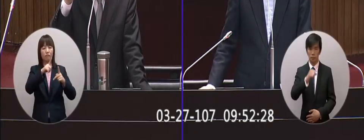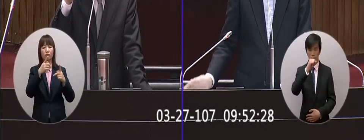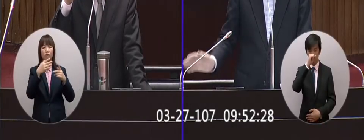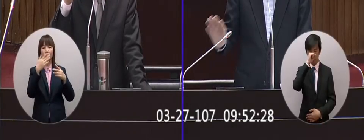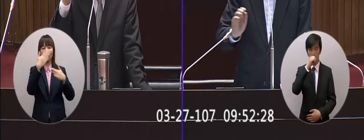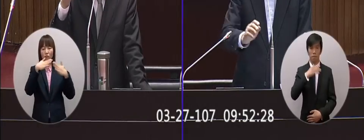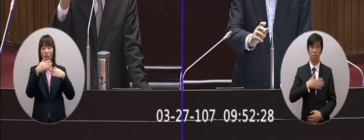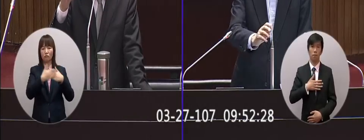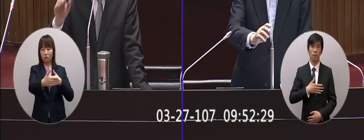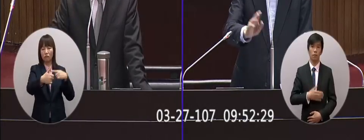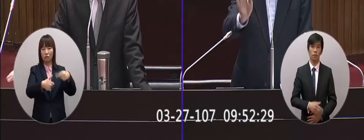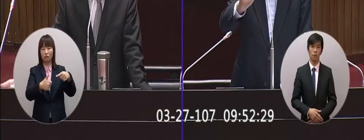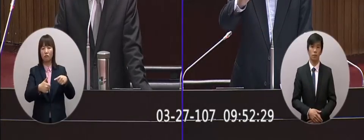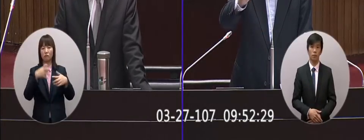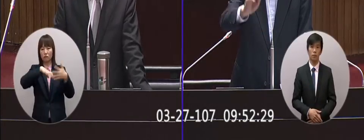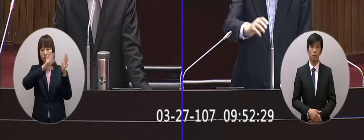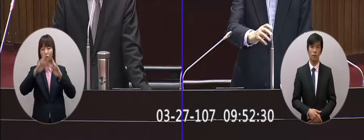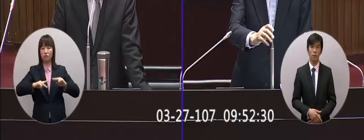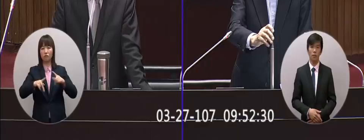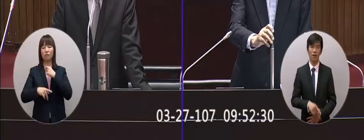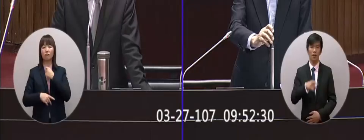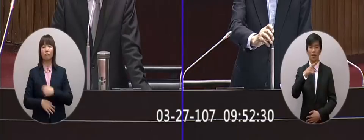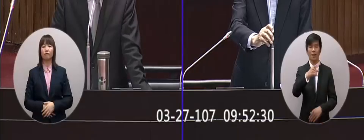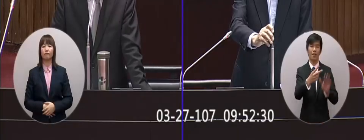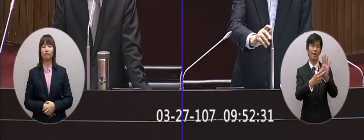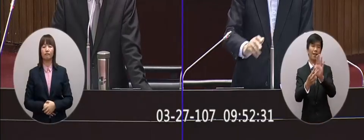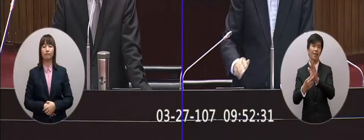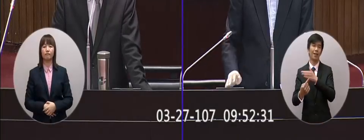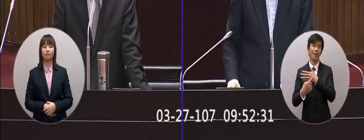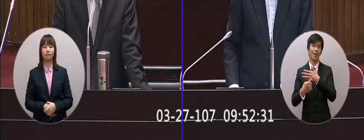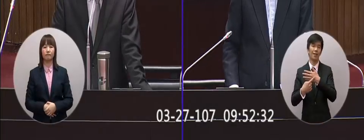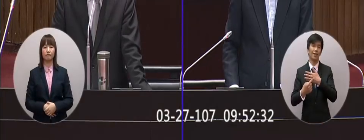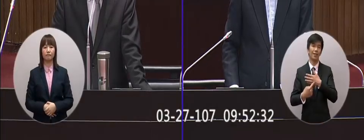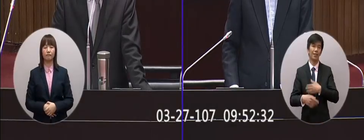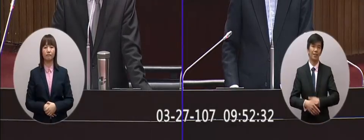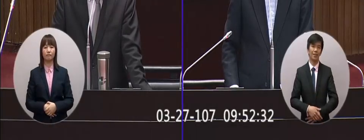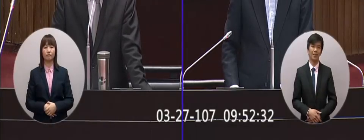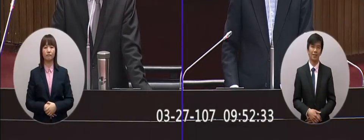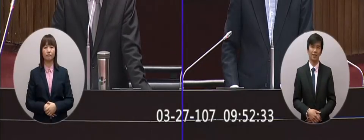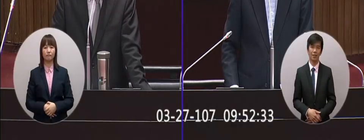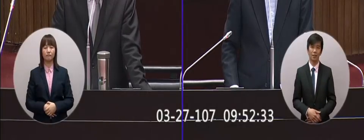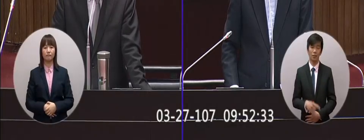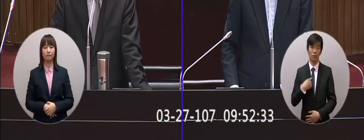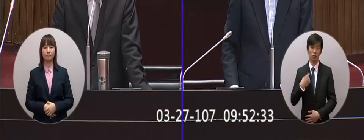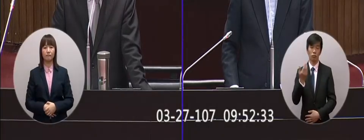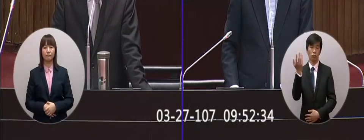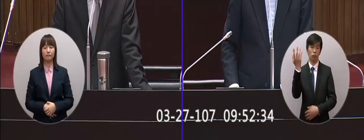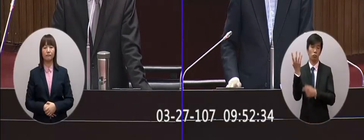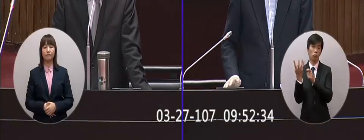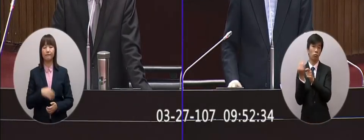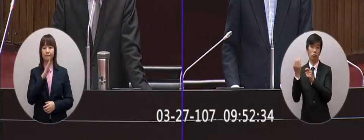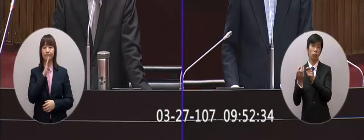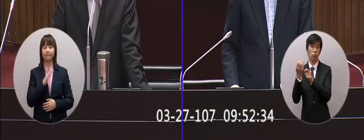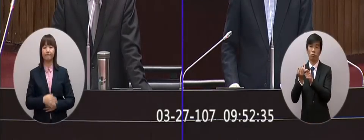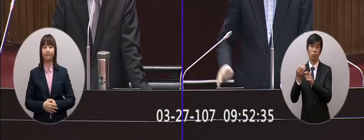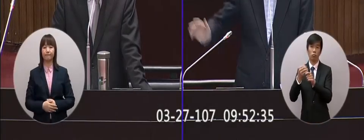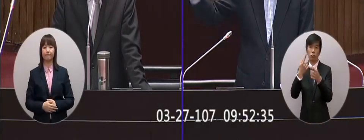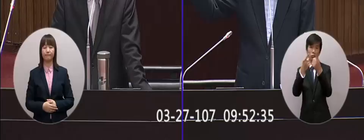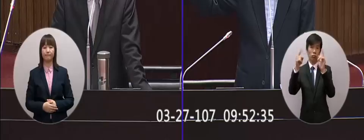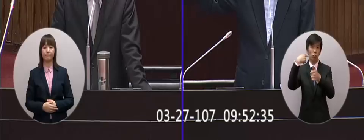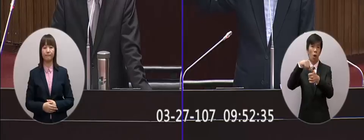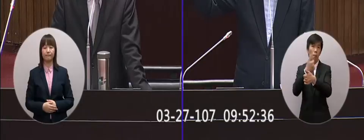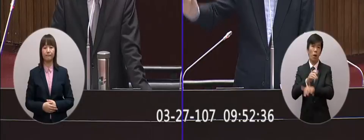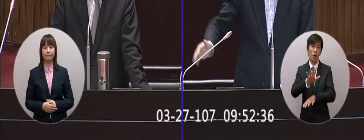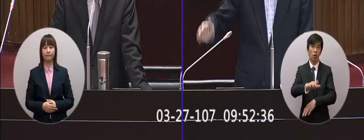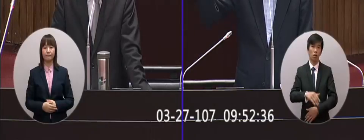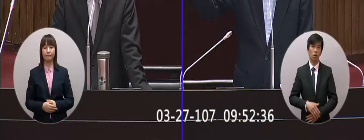学程，还有教学的内容， 都很肤浅了啊！因为我也长期在大学教书，我觉得这个